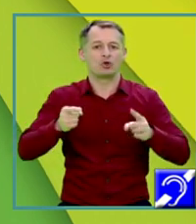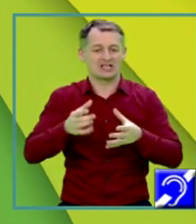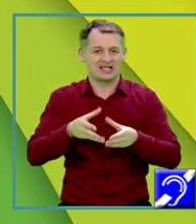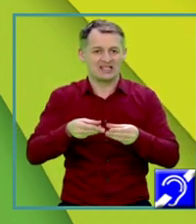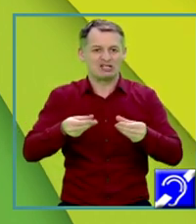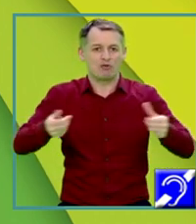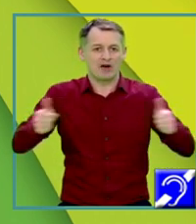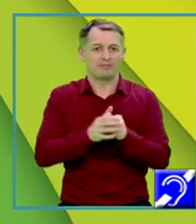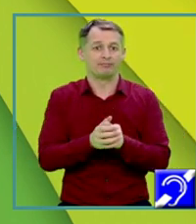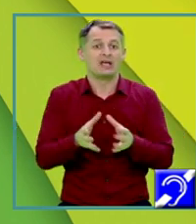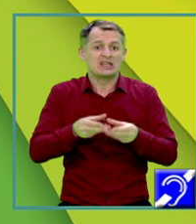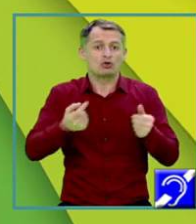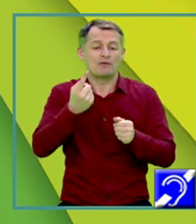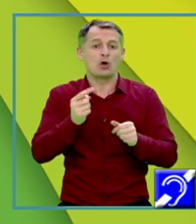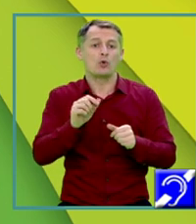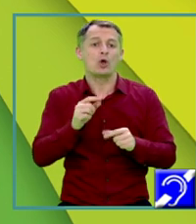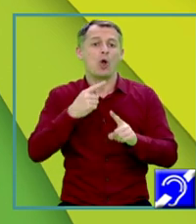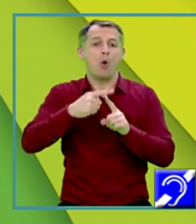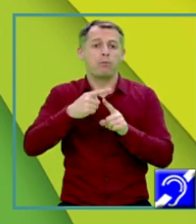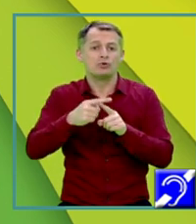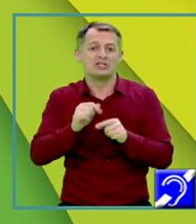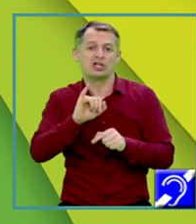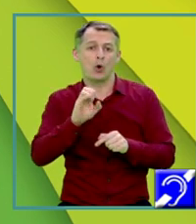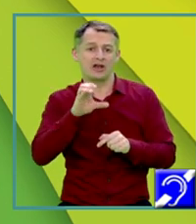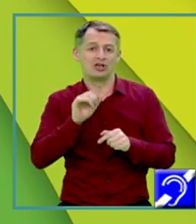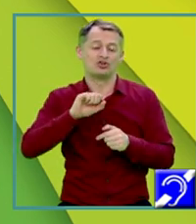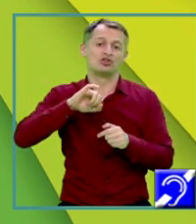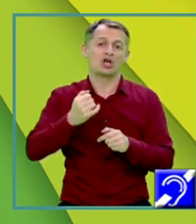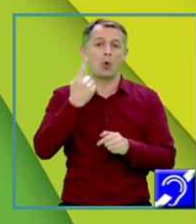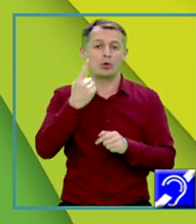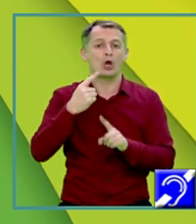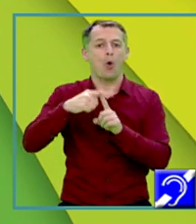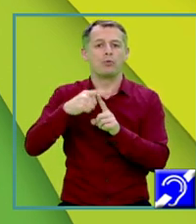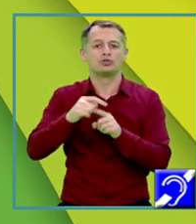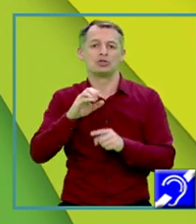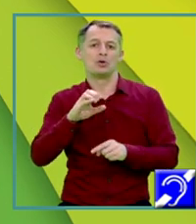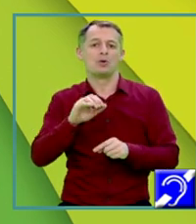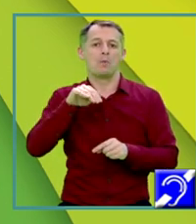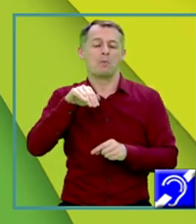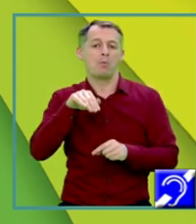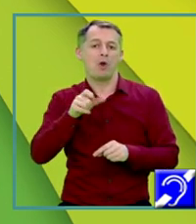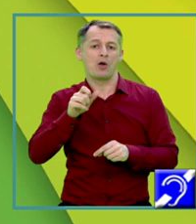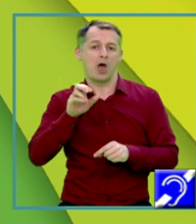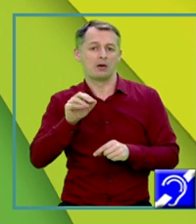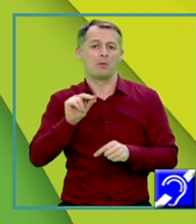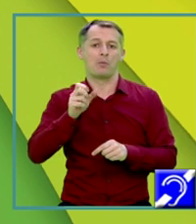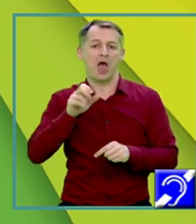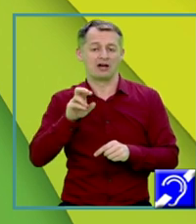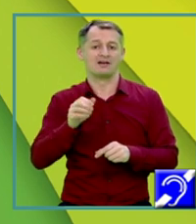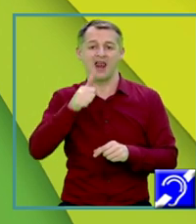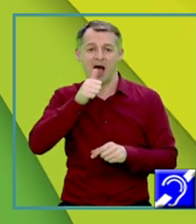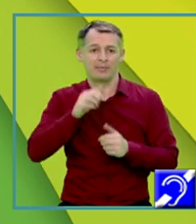dizolvarea, dizolvarea unui compus ionic și a unui compus molecular polar în apă,